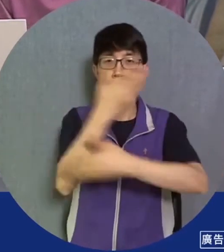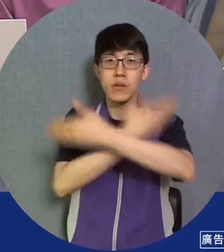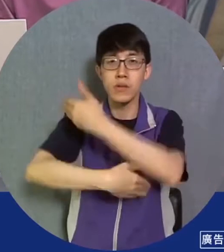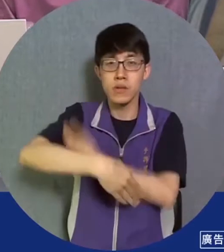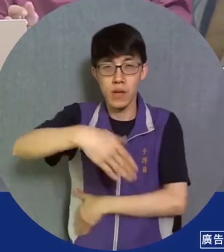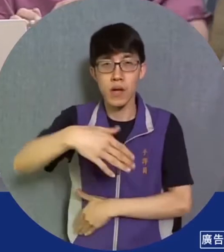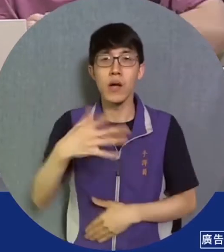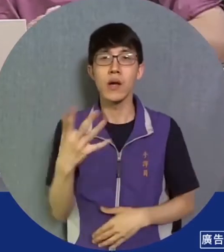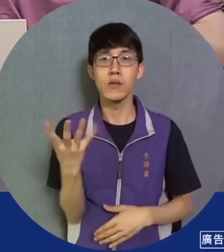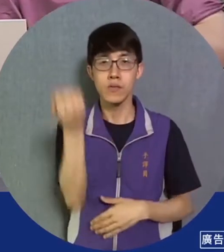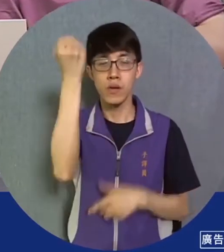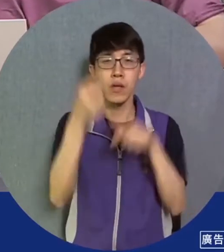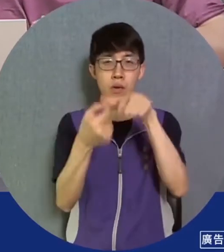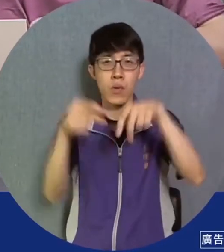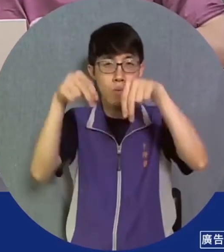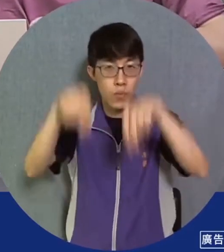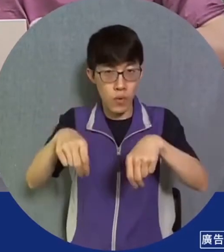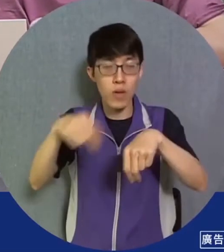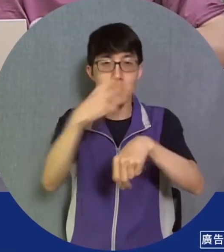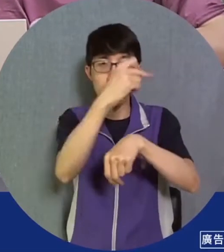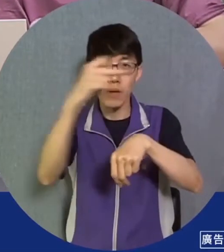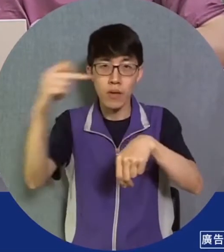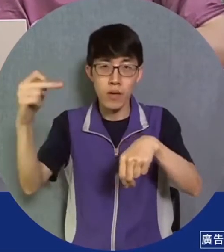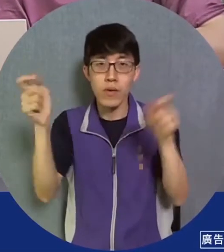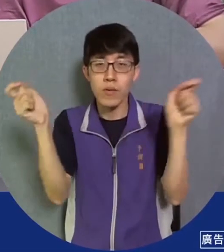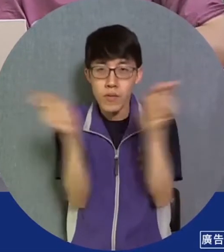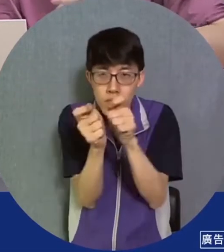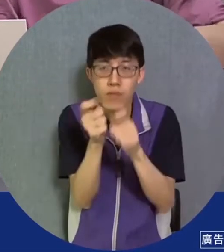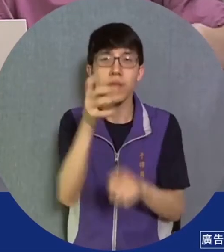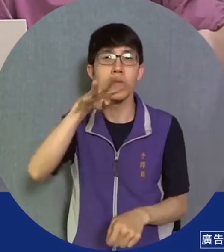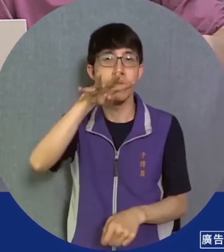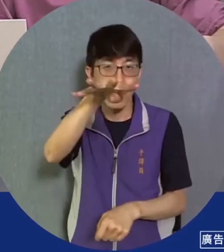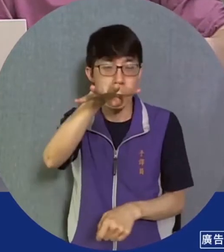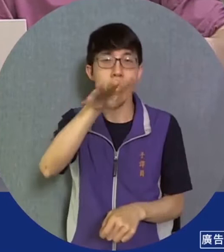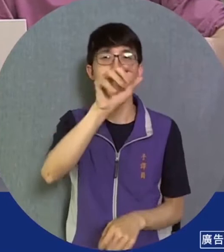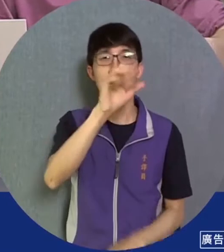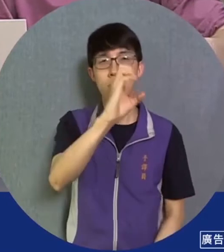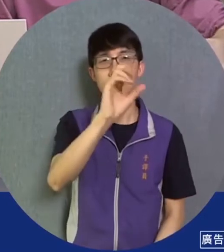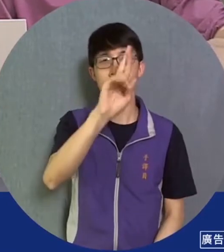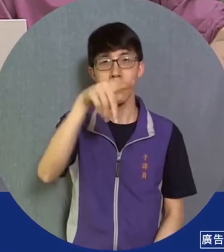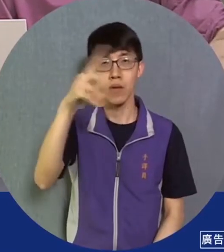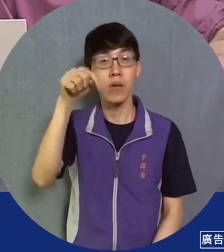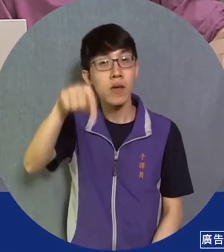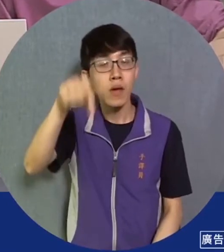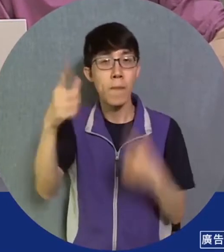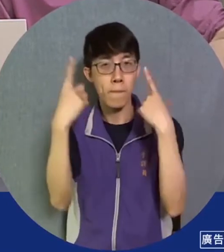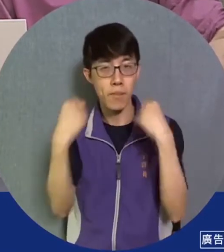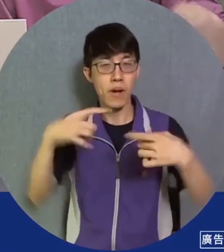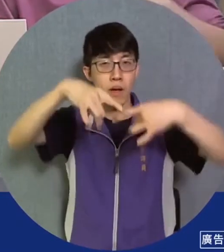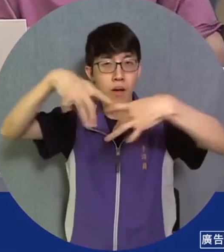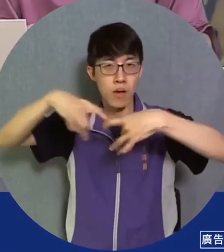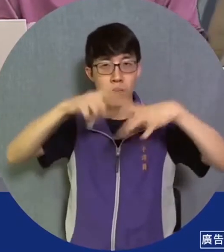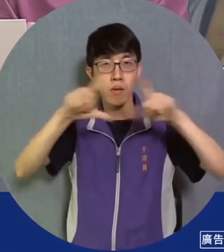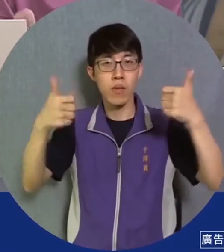的缩写。那刚刚主持人也有讲过，就是这个身心障碍者权利公约本来是由联合国大会